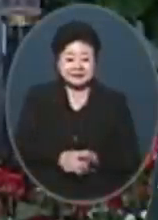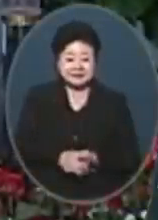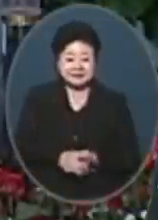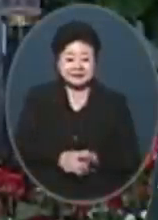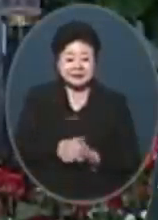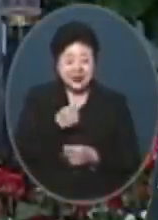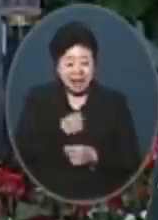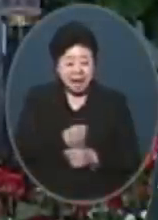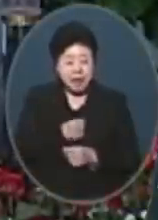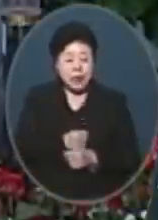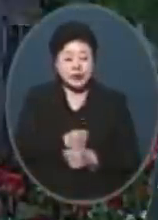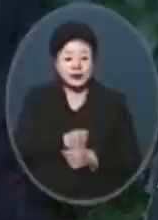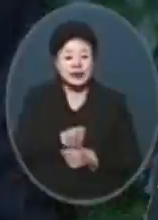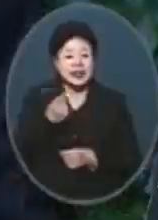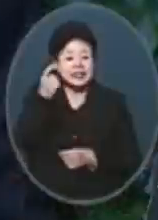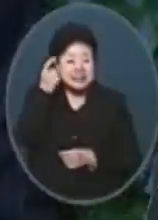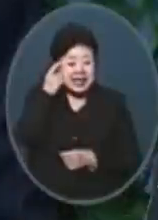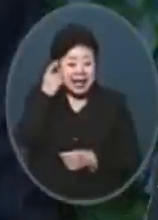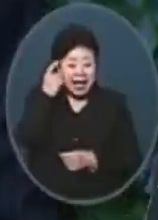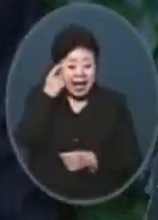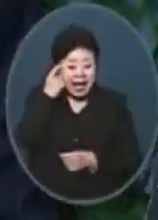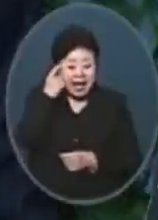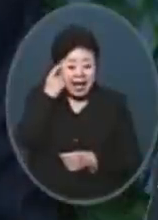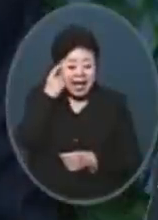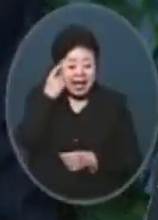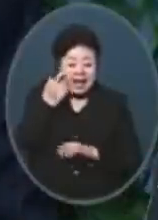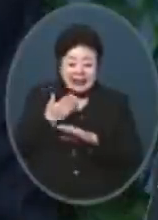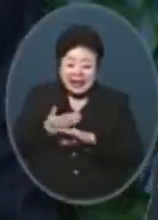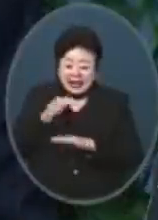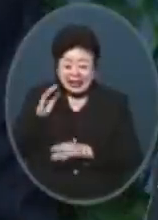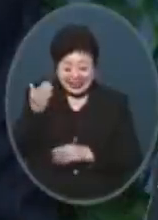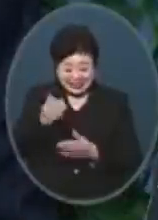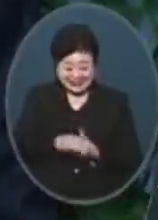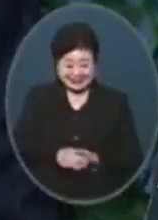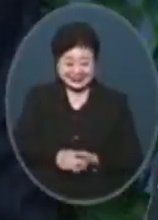하면 생각이 달라집니다.